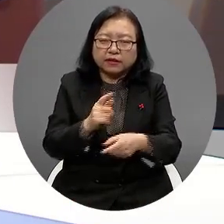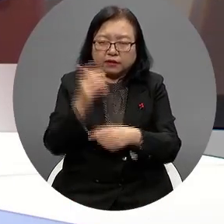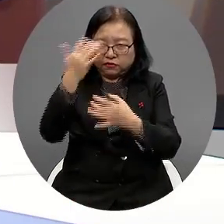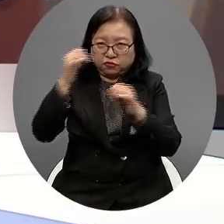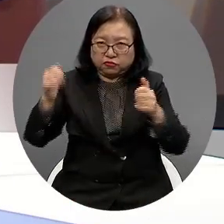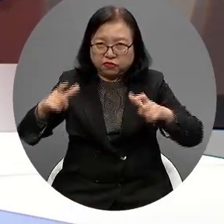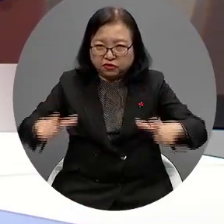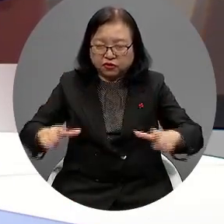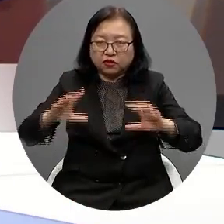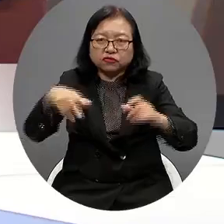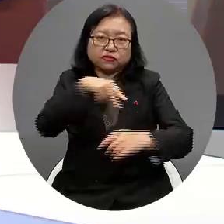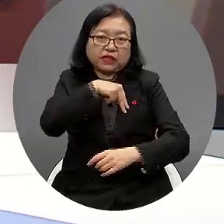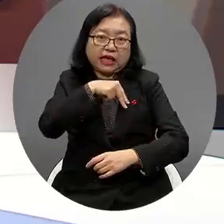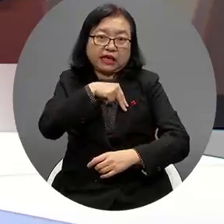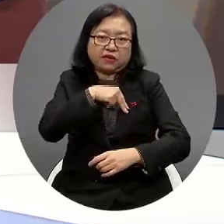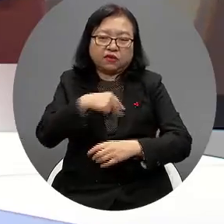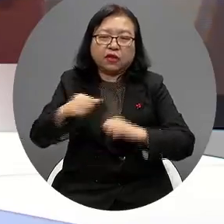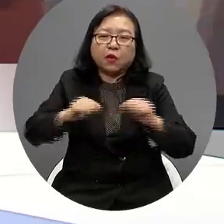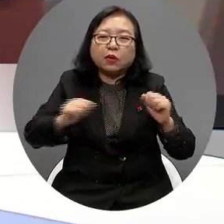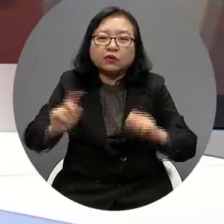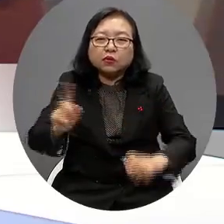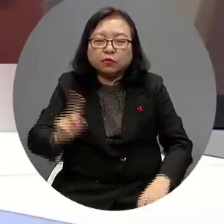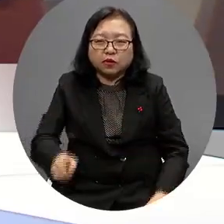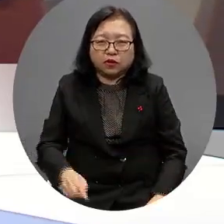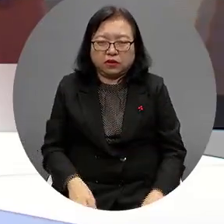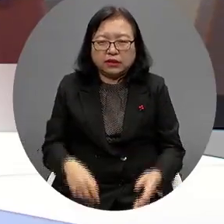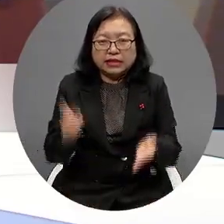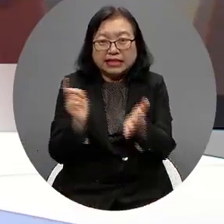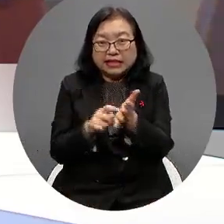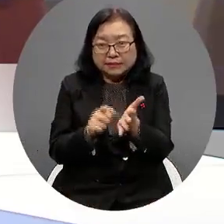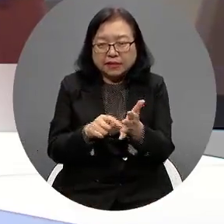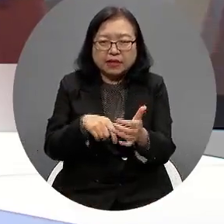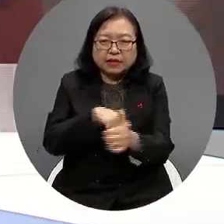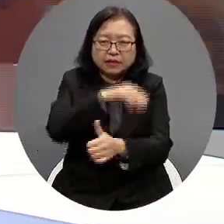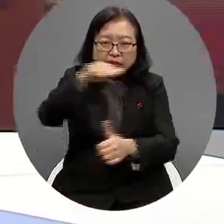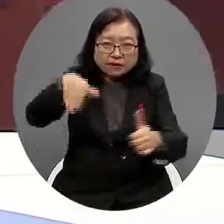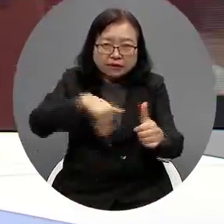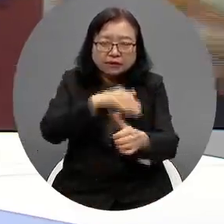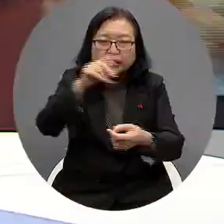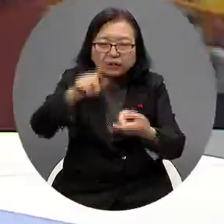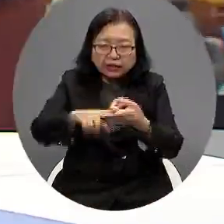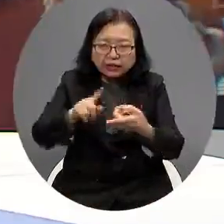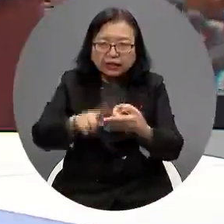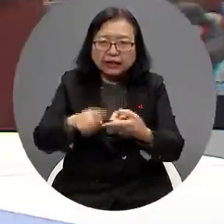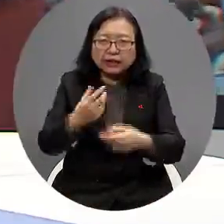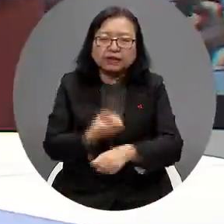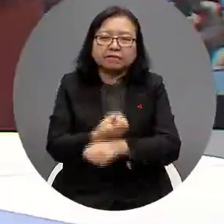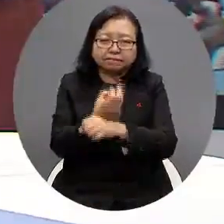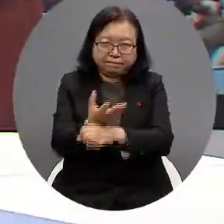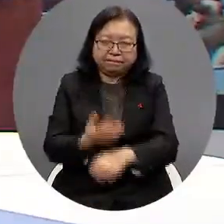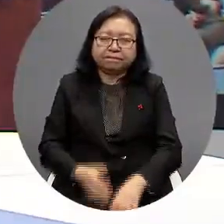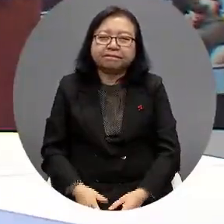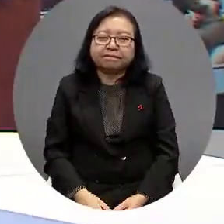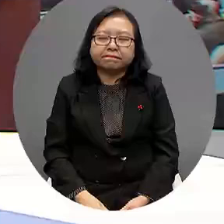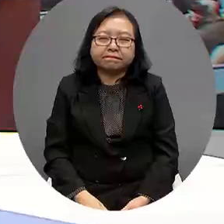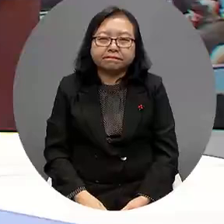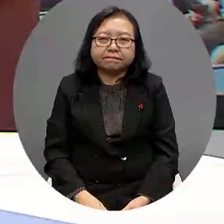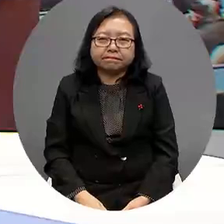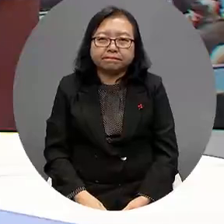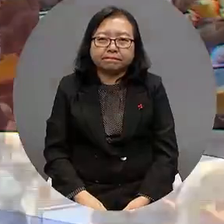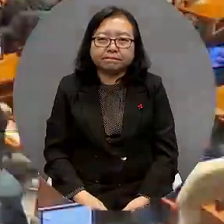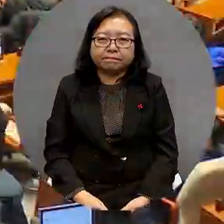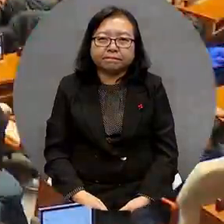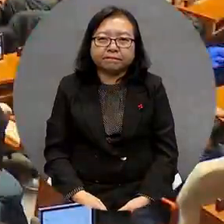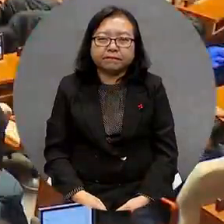국회의원들은 어떤 선택을 했을까요? 긴박했던 당시 상황을 이승준 기자가 정리했습니다.